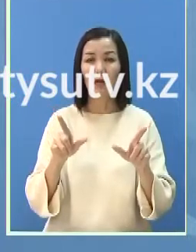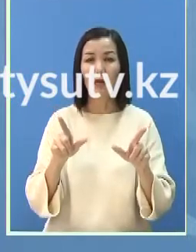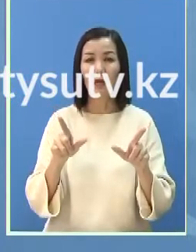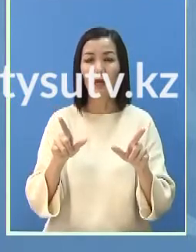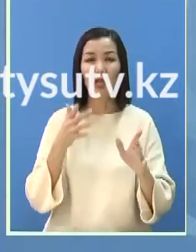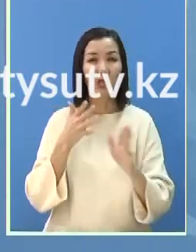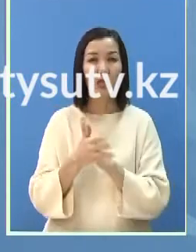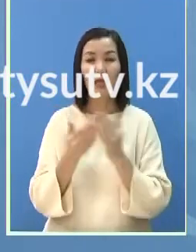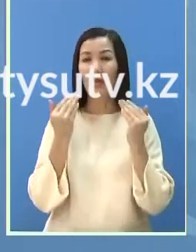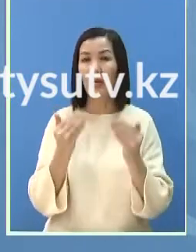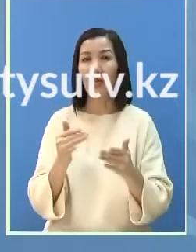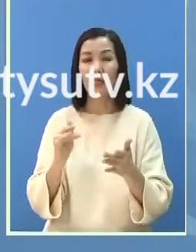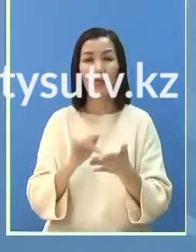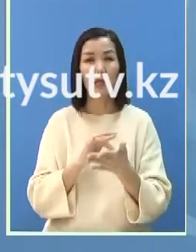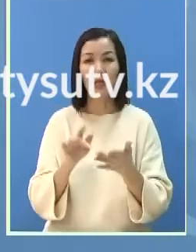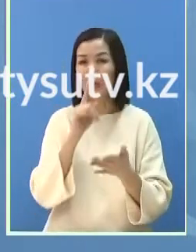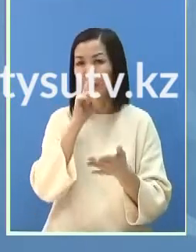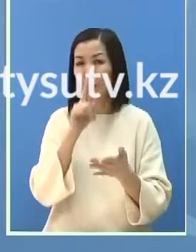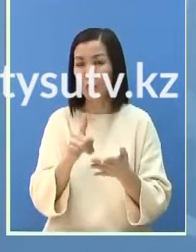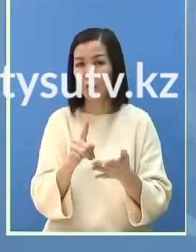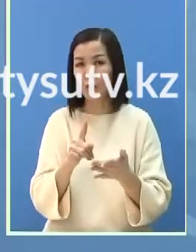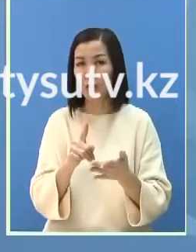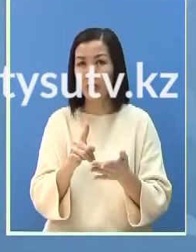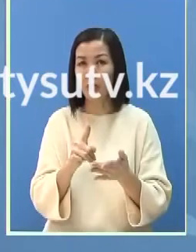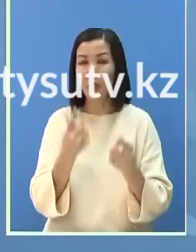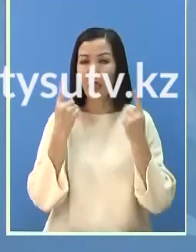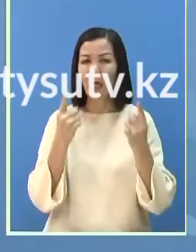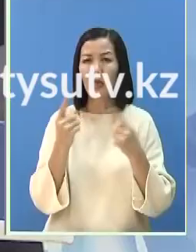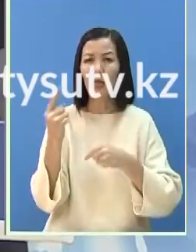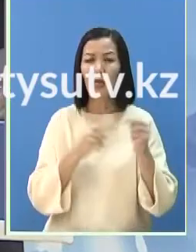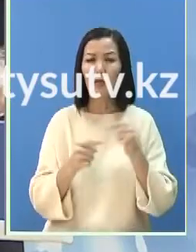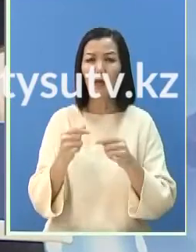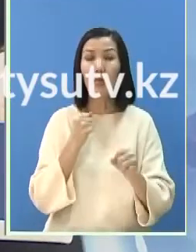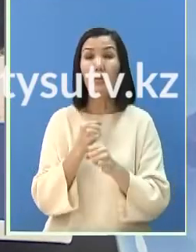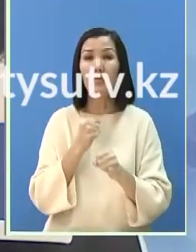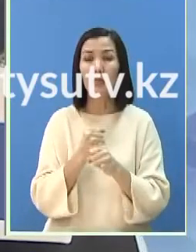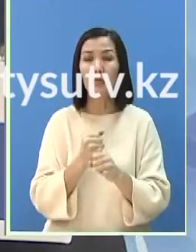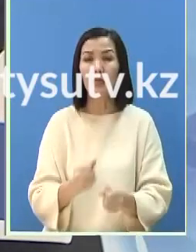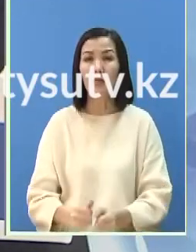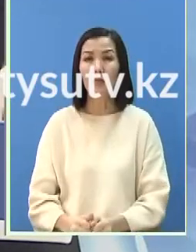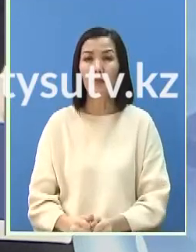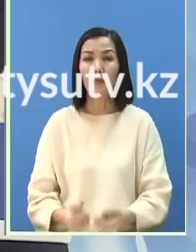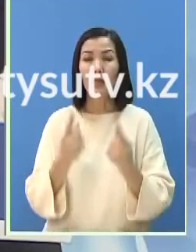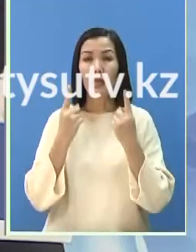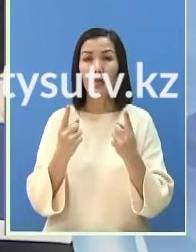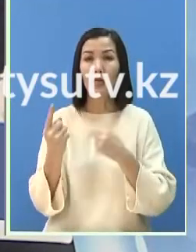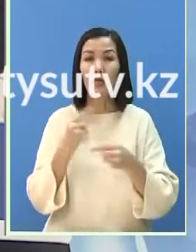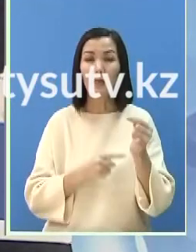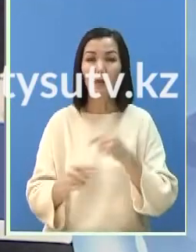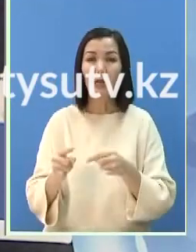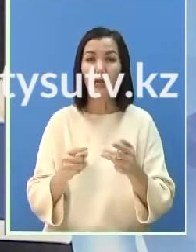айтты. Сондай-ақ мына ірі кәсіпкерлік субъектілерінің жағдайы қалай болады? Енді ірі кәсіпкерлік субъектілерінің жағдайы қазіргі таңда